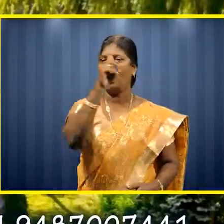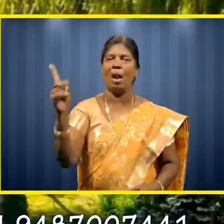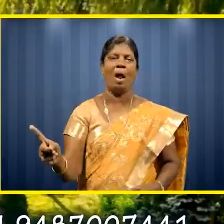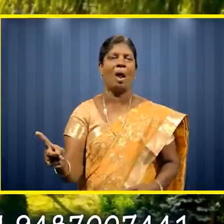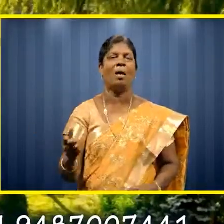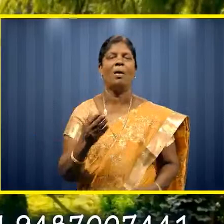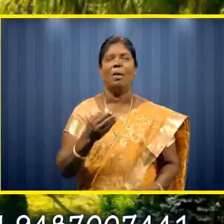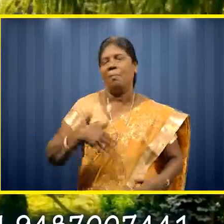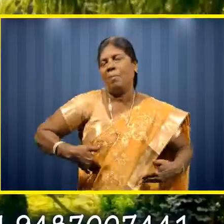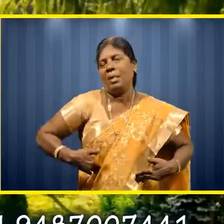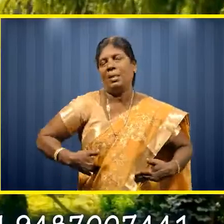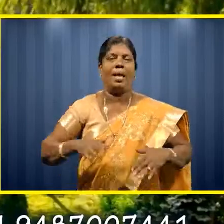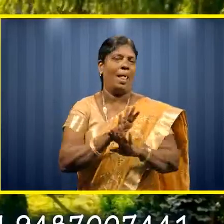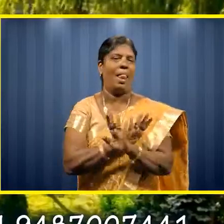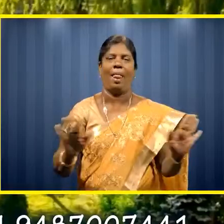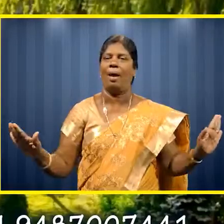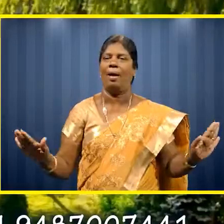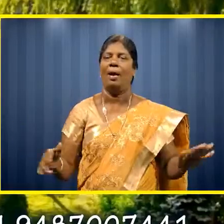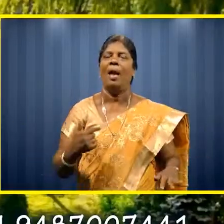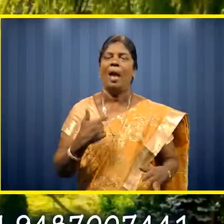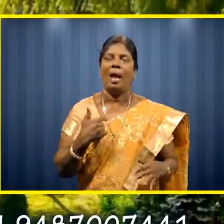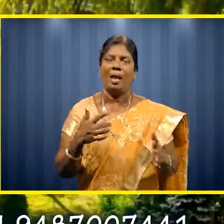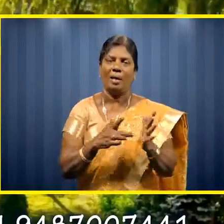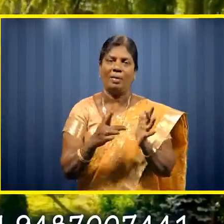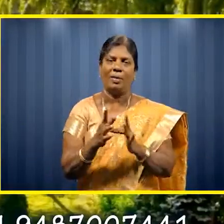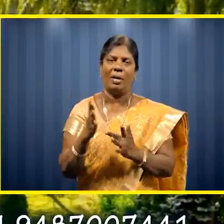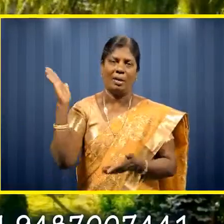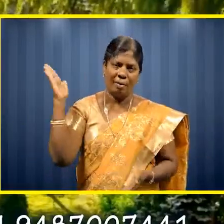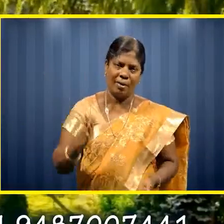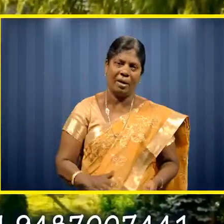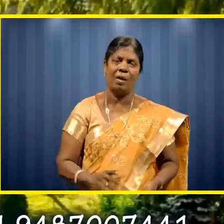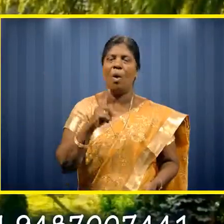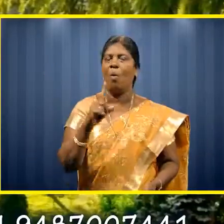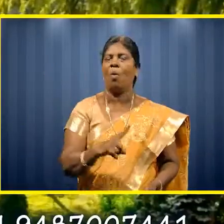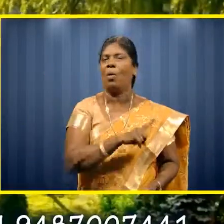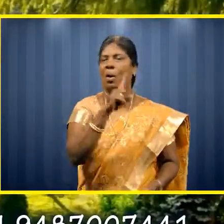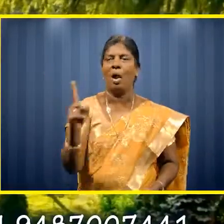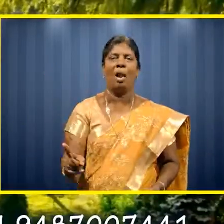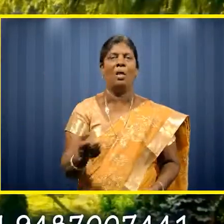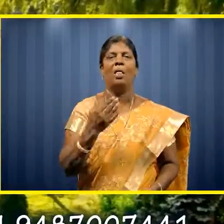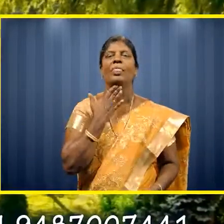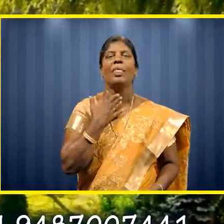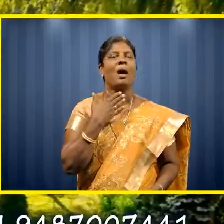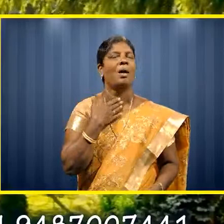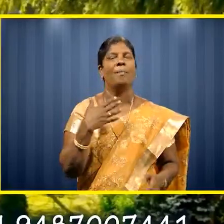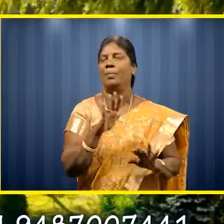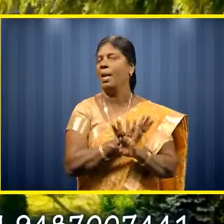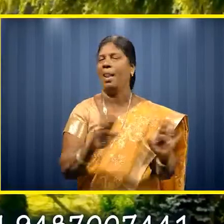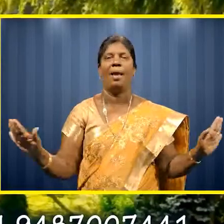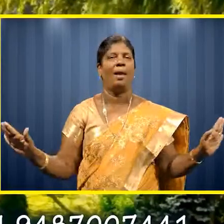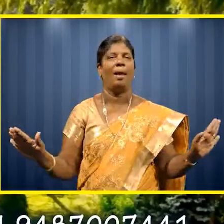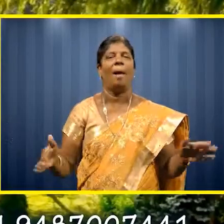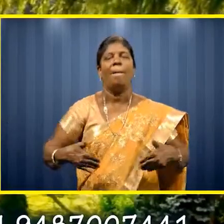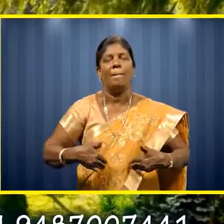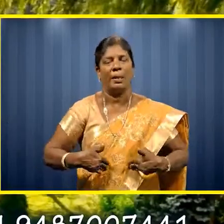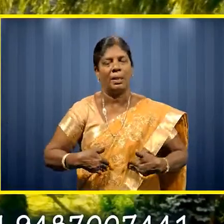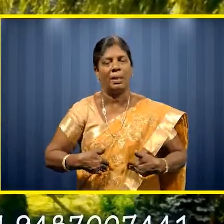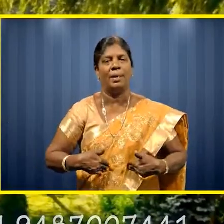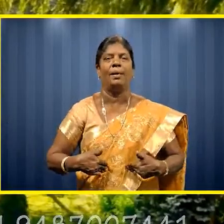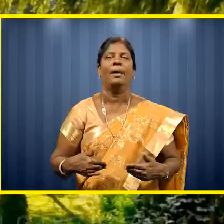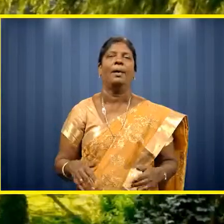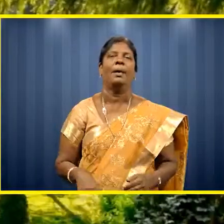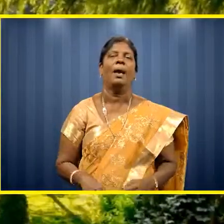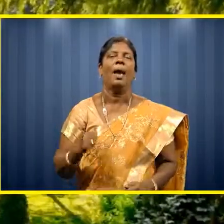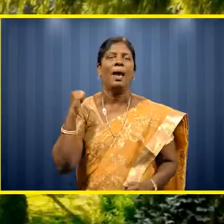ஒரு காலும் பசியடையான், என்னிடத்தில் வருகிறவன் ஒரு காலும் தாகமடையான். தாகம்,